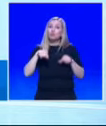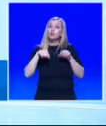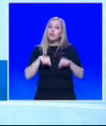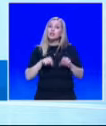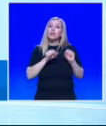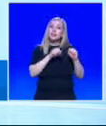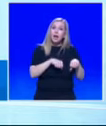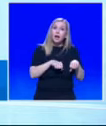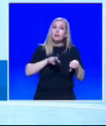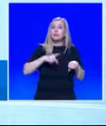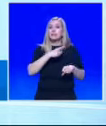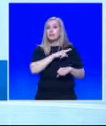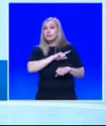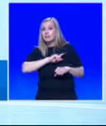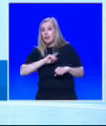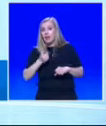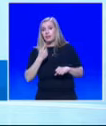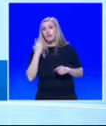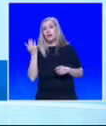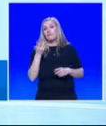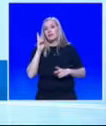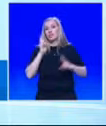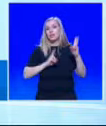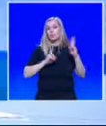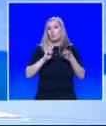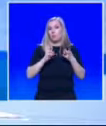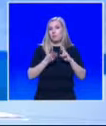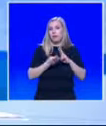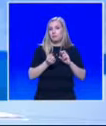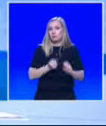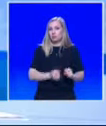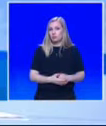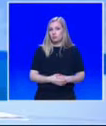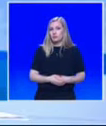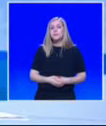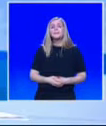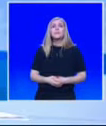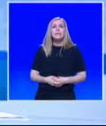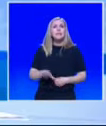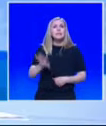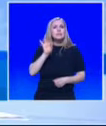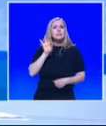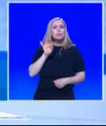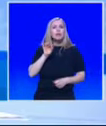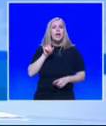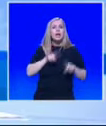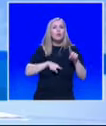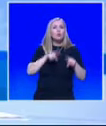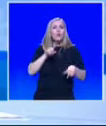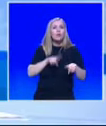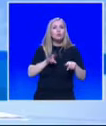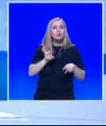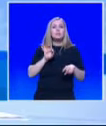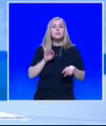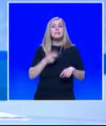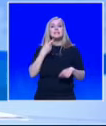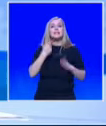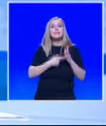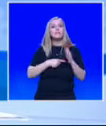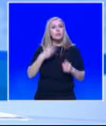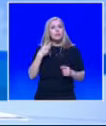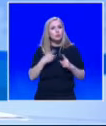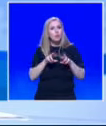на вече гласуваните промени в конституцията. За избора на регулатори записахте, че ще се избират с 2/3 от